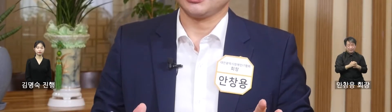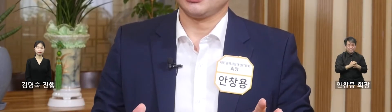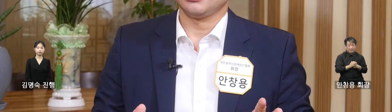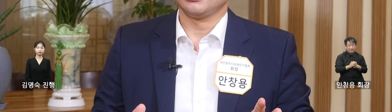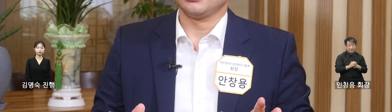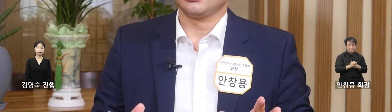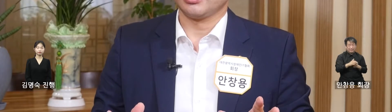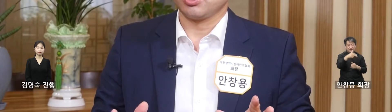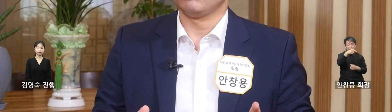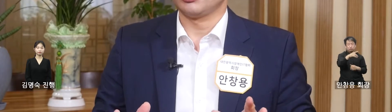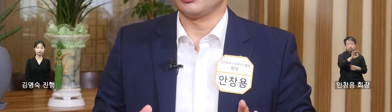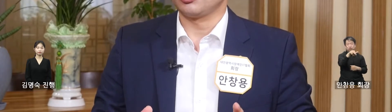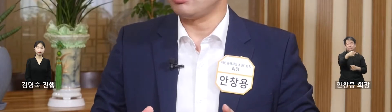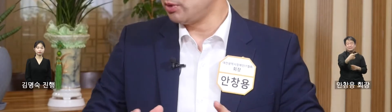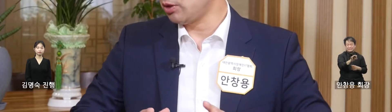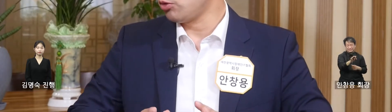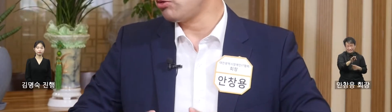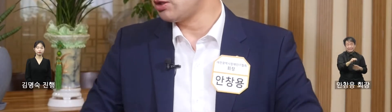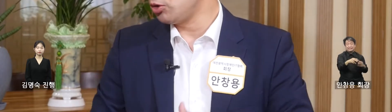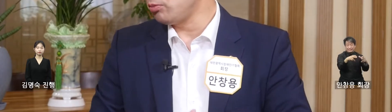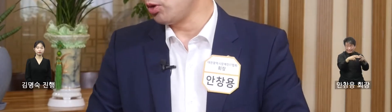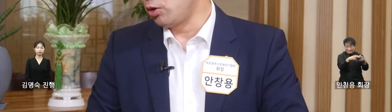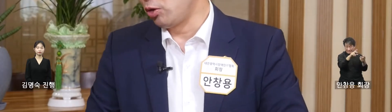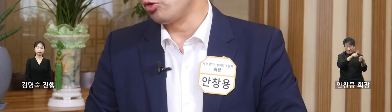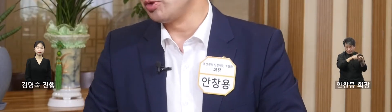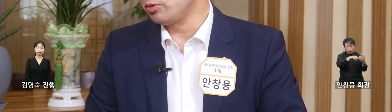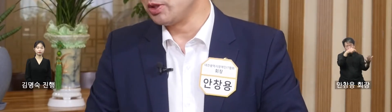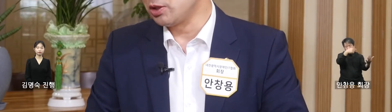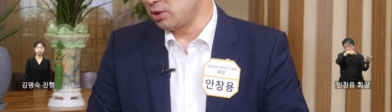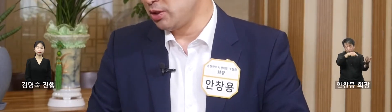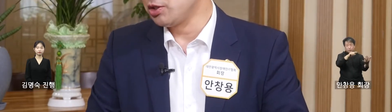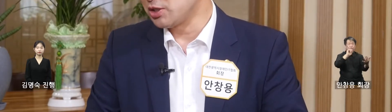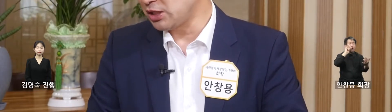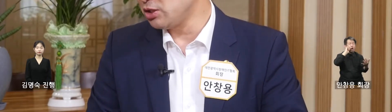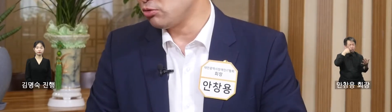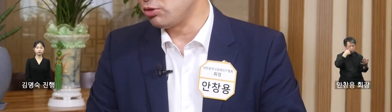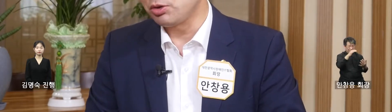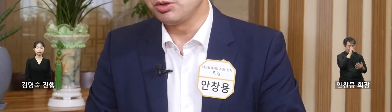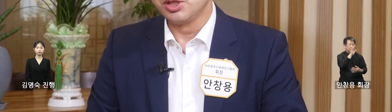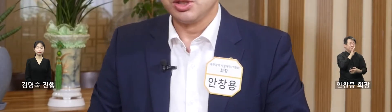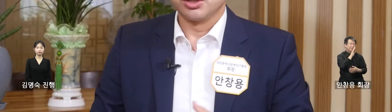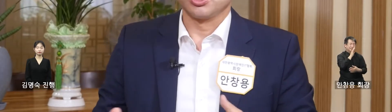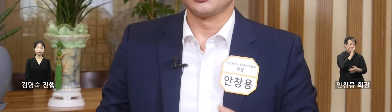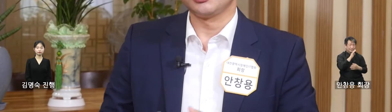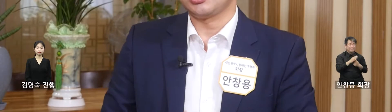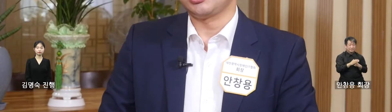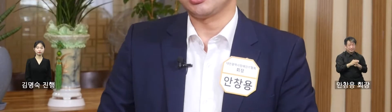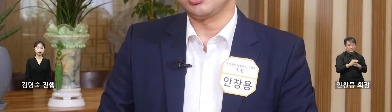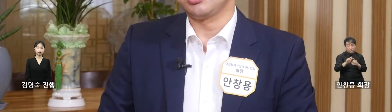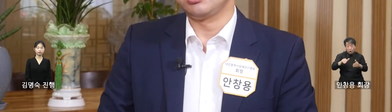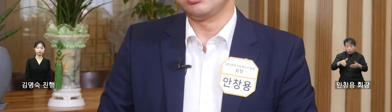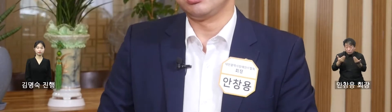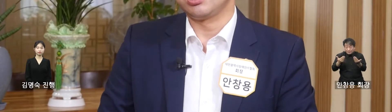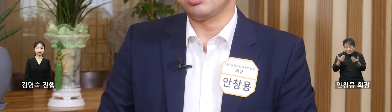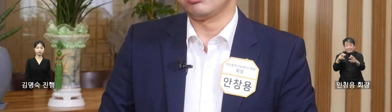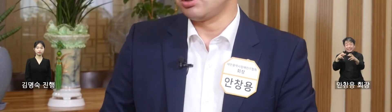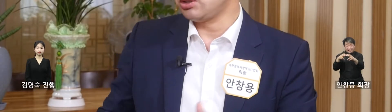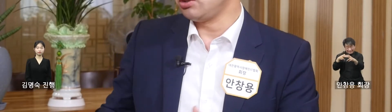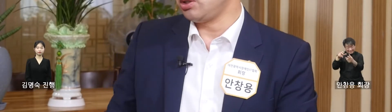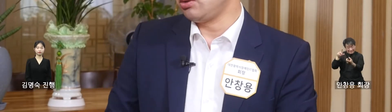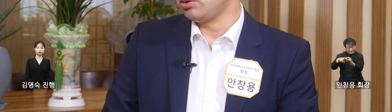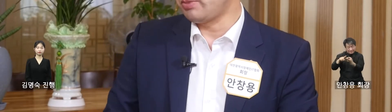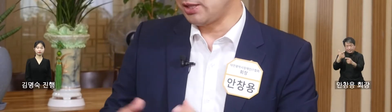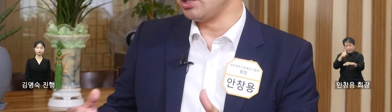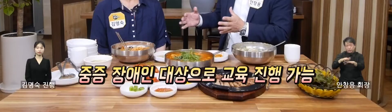중증 장애인들의 경우는 좀 교육하는데 좀 더 어려움이 좀 있는 건 사실이고요. 경증 장애인들이